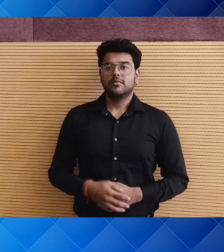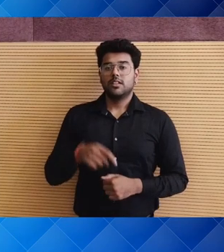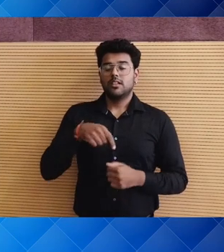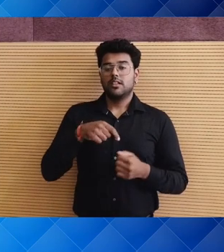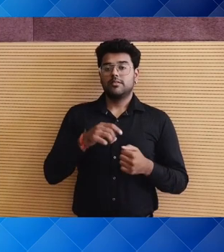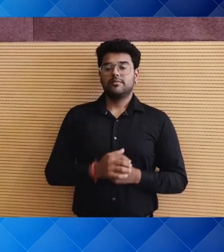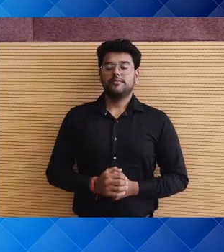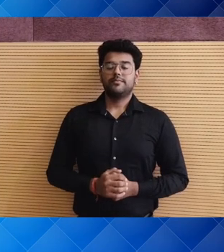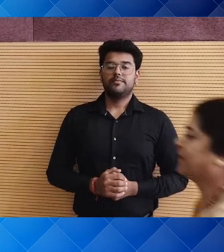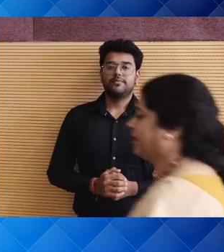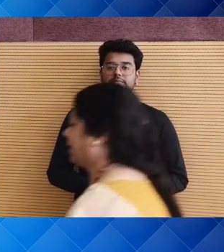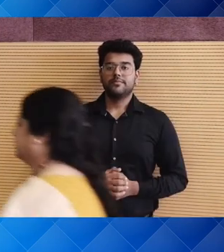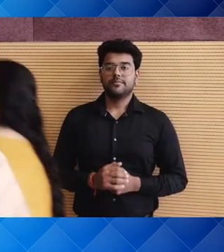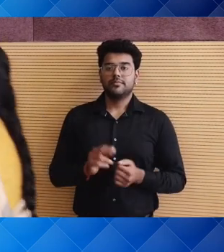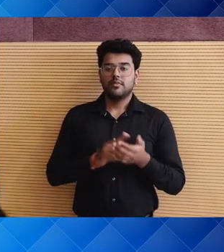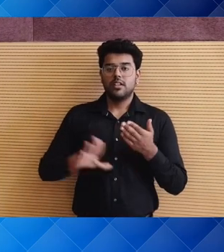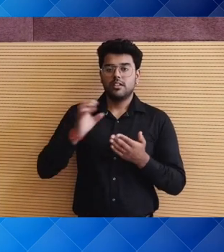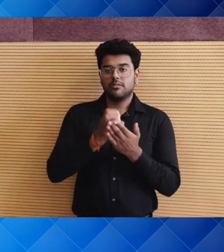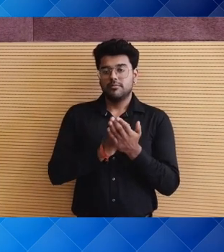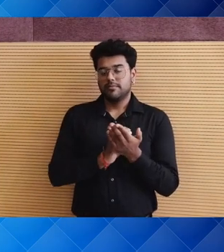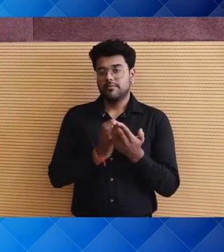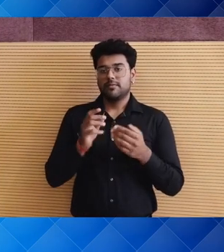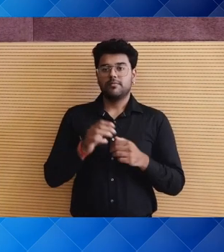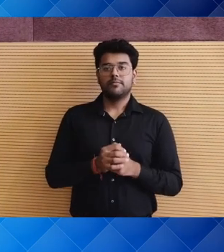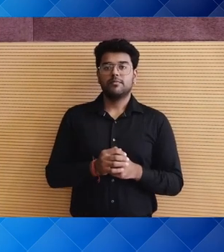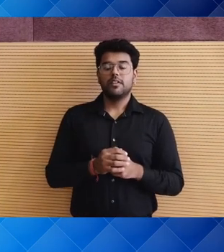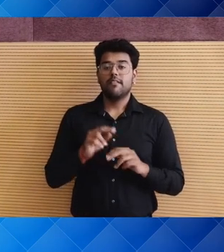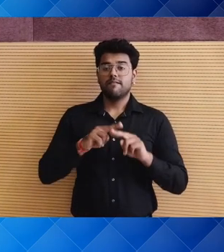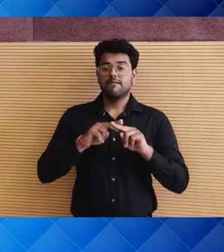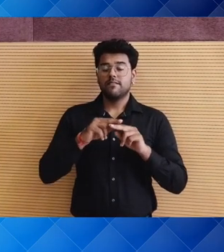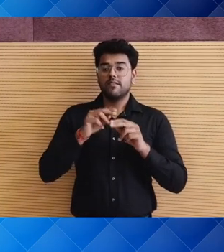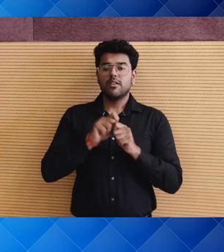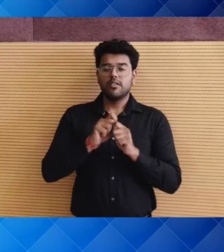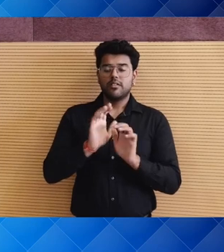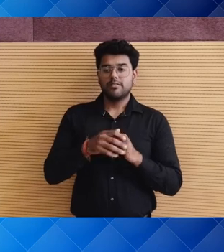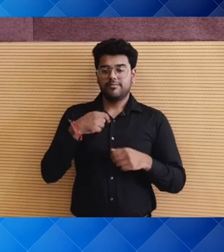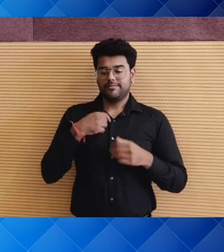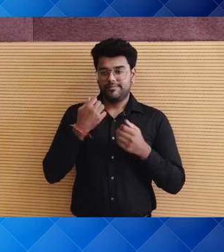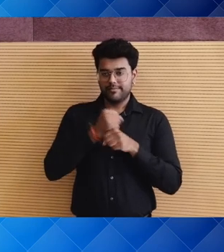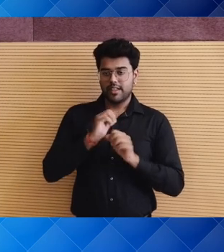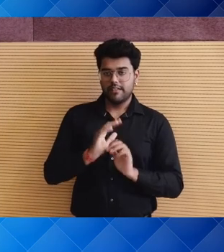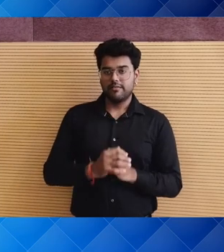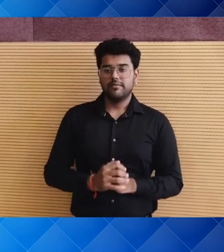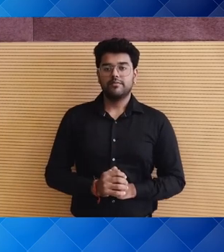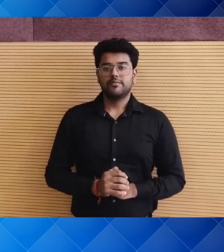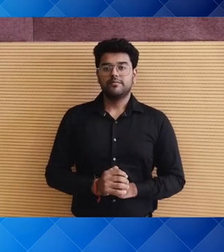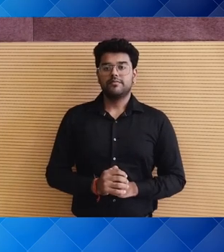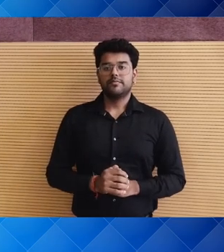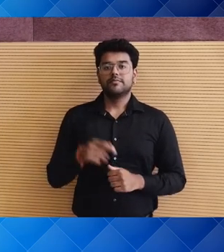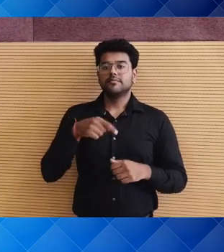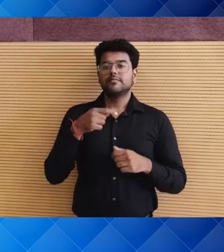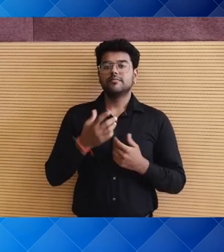पाठ्यचर्या है उस पर आधारित एक चलचित्र हमने आप सभी के अवलोकनार्थ बनाया है जिसे